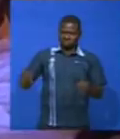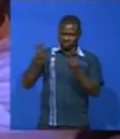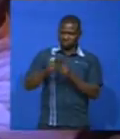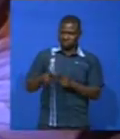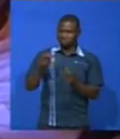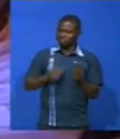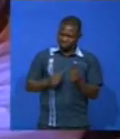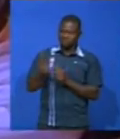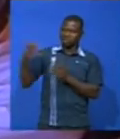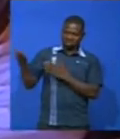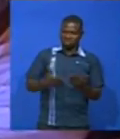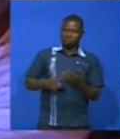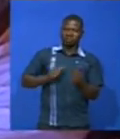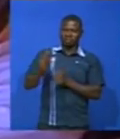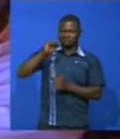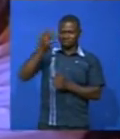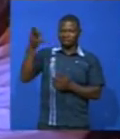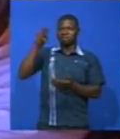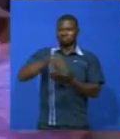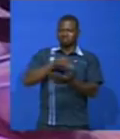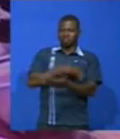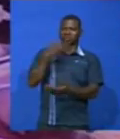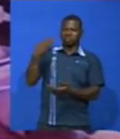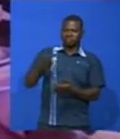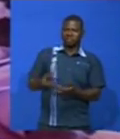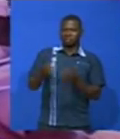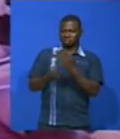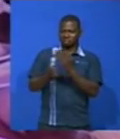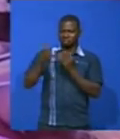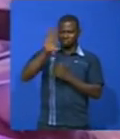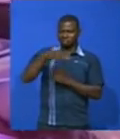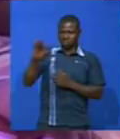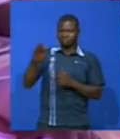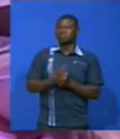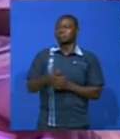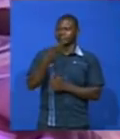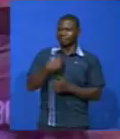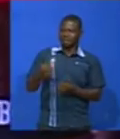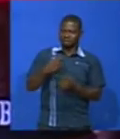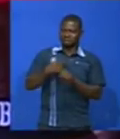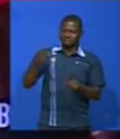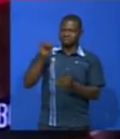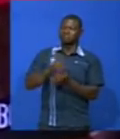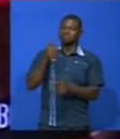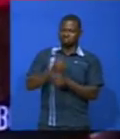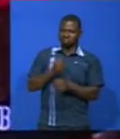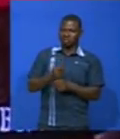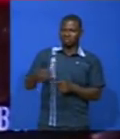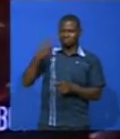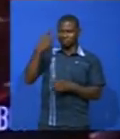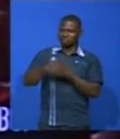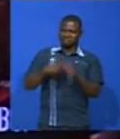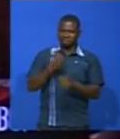de francs CFA à l'économie burkinabé. Mais cette filière est depuis 2 à 3 ans confrontée aux